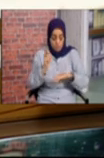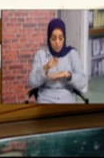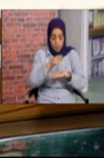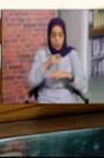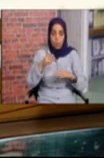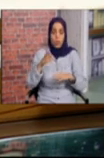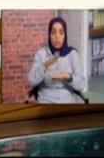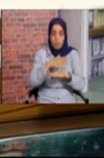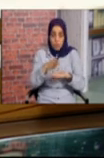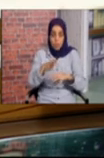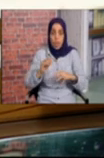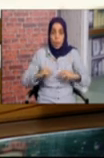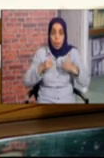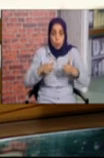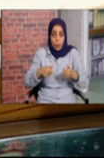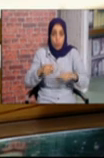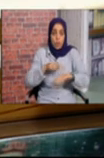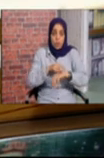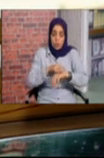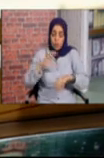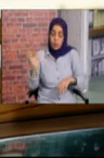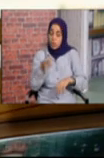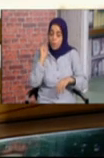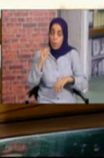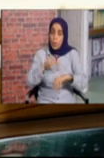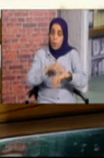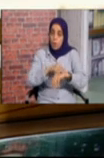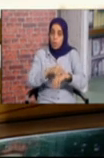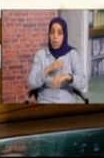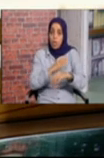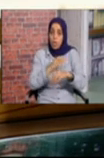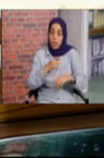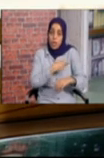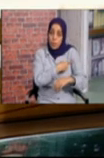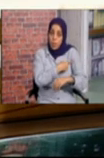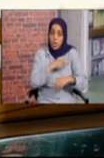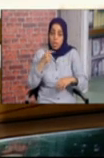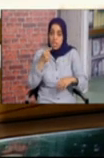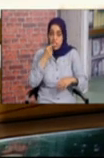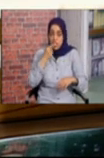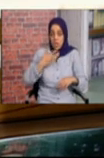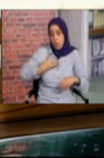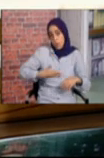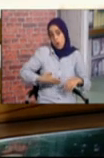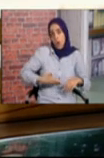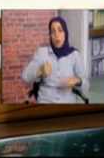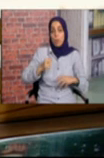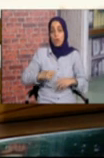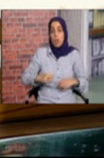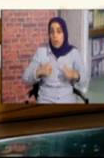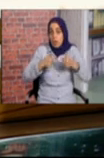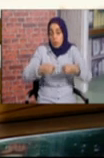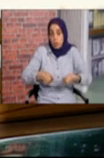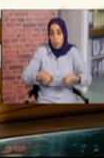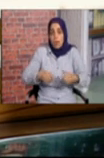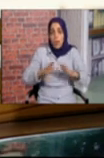الخريطه معلوماتيه خاصه بمرض الادمان، يعني السن او المرحله العمريه اللي بتقدم